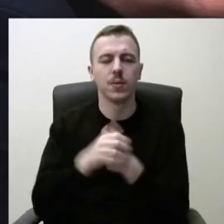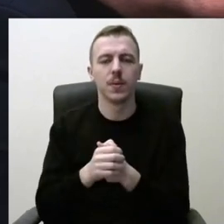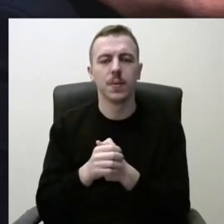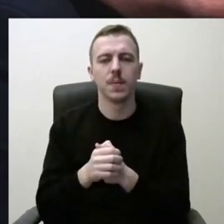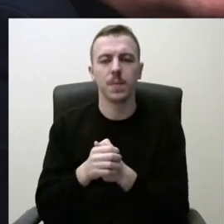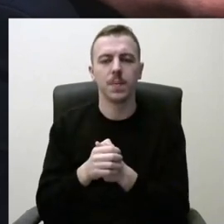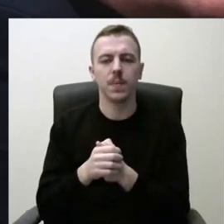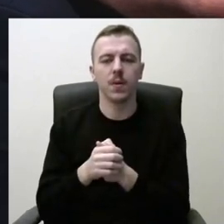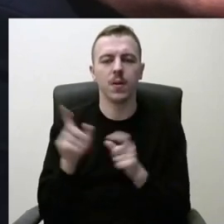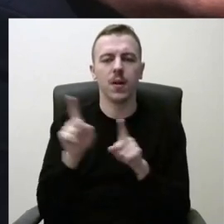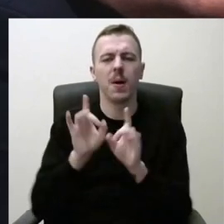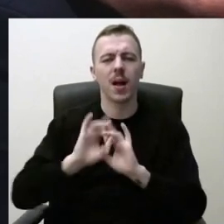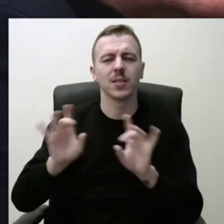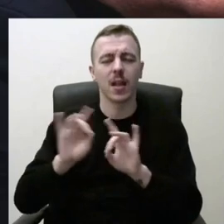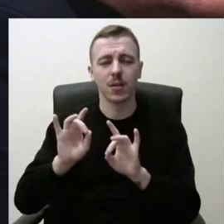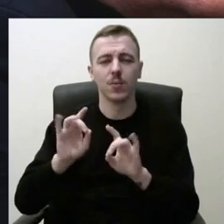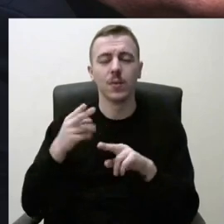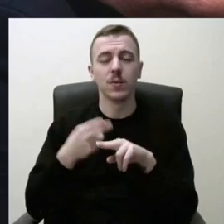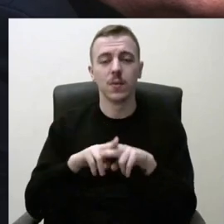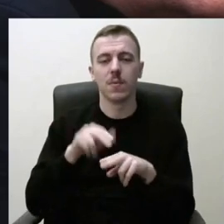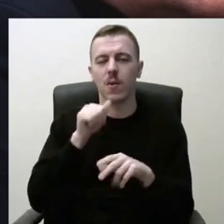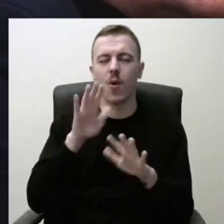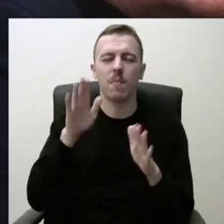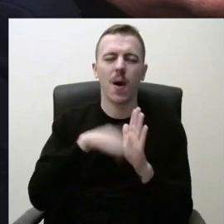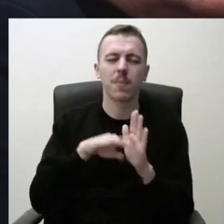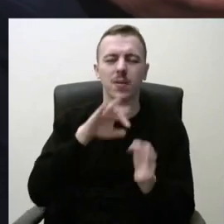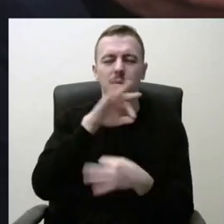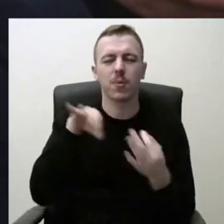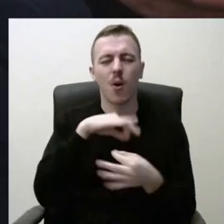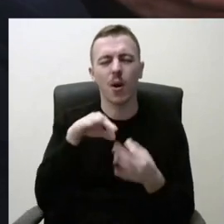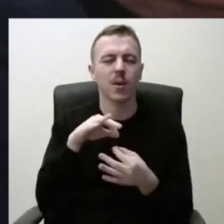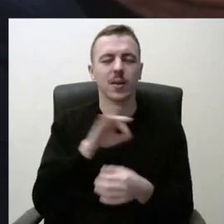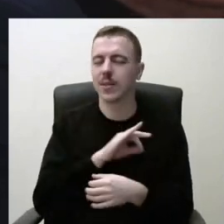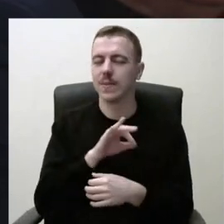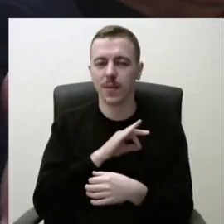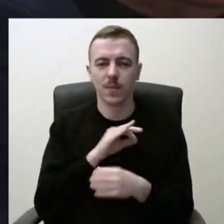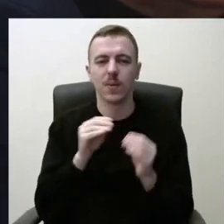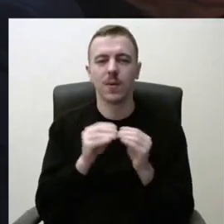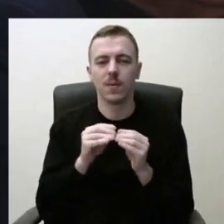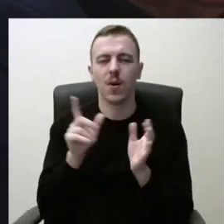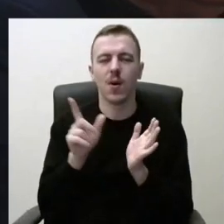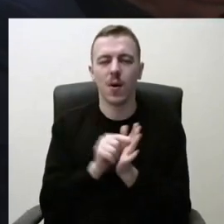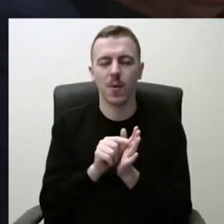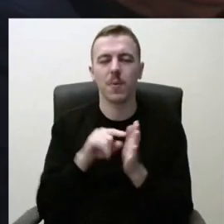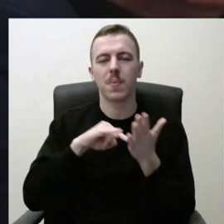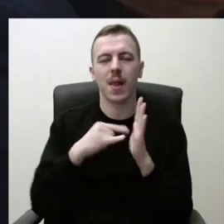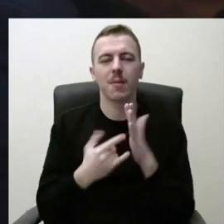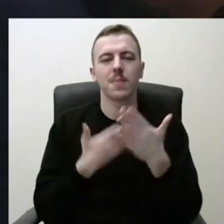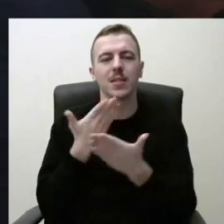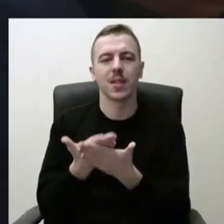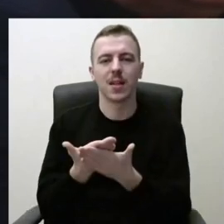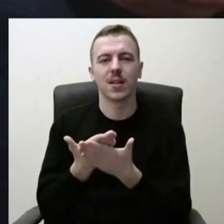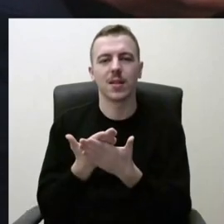Atskaitingumas, reiškia, kiekvieno netgi menkesnio projekto turėtų būti, reiškia, planai pristatomi, ne vien tik